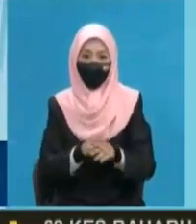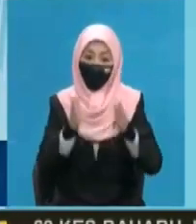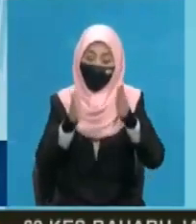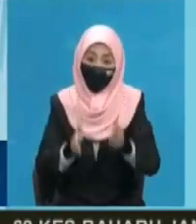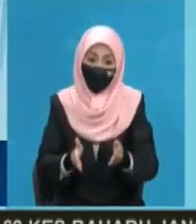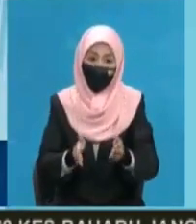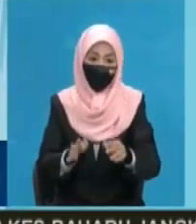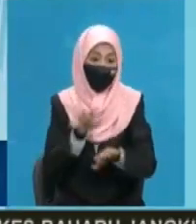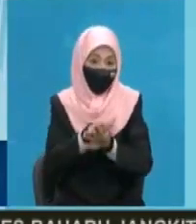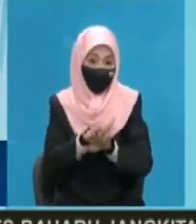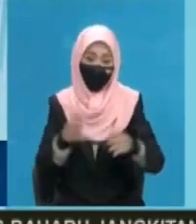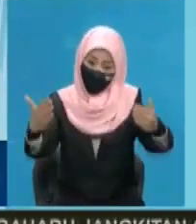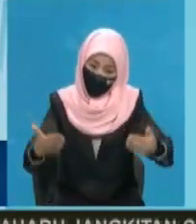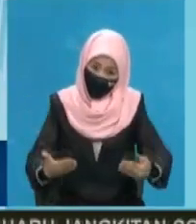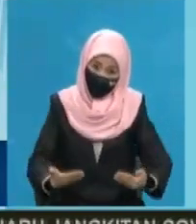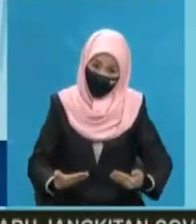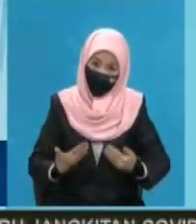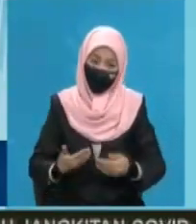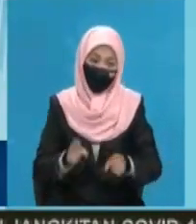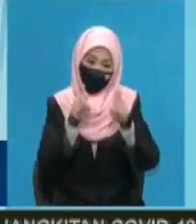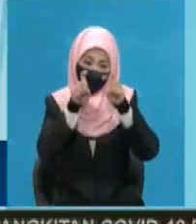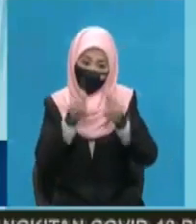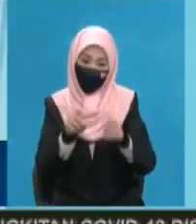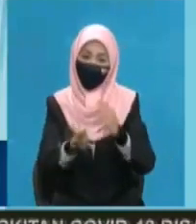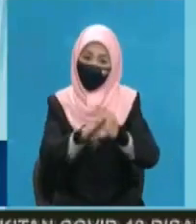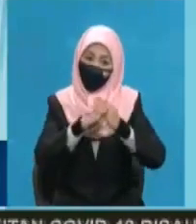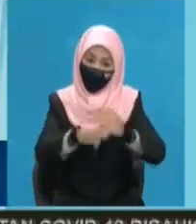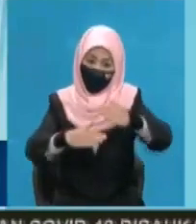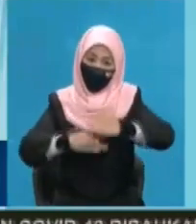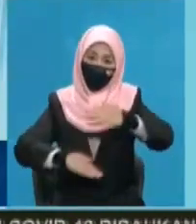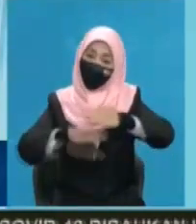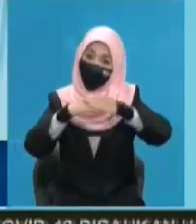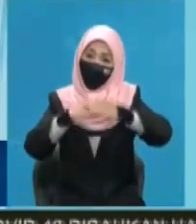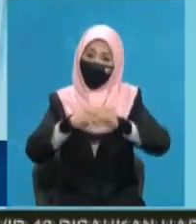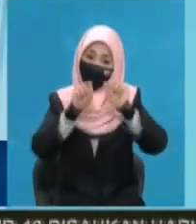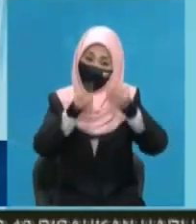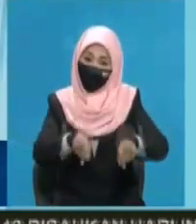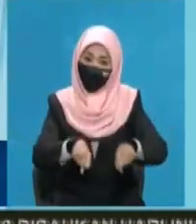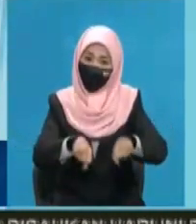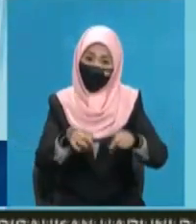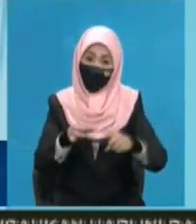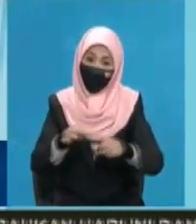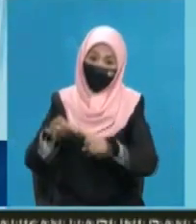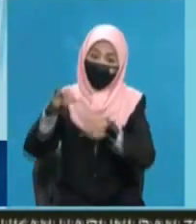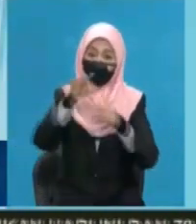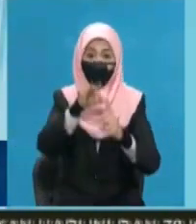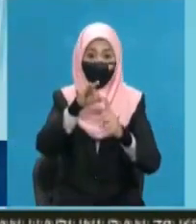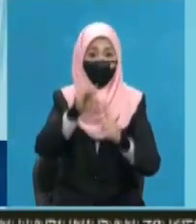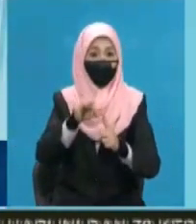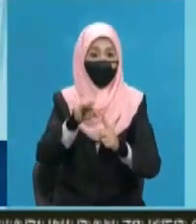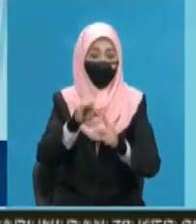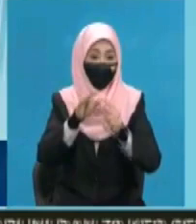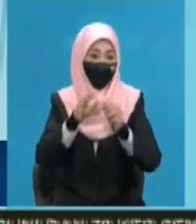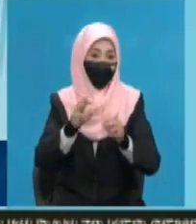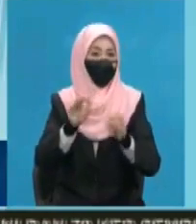ramai adalah digalakkan untuk mendapatkannya untuk memastikan perlindungan maksimal Boleh diperolehi terutamanya bagi mereka